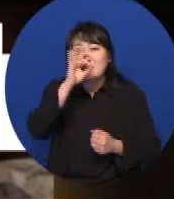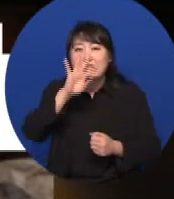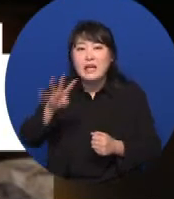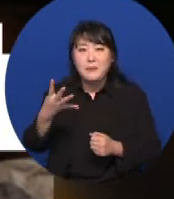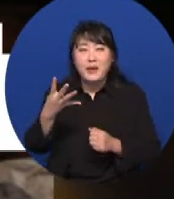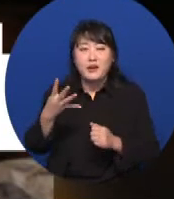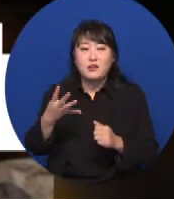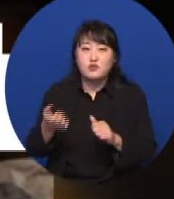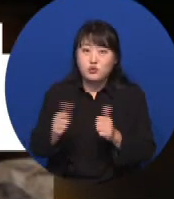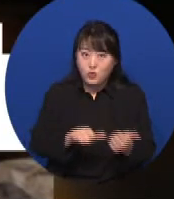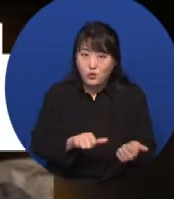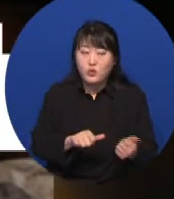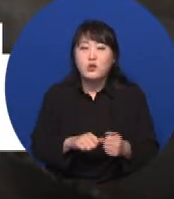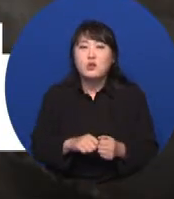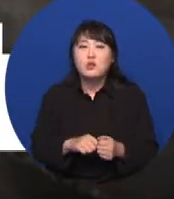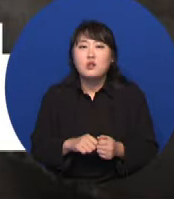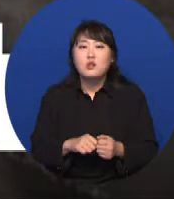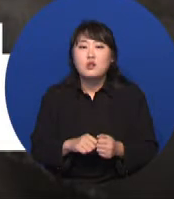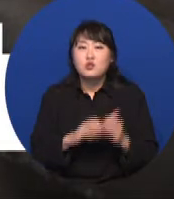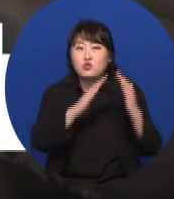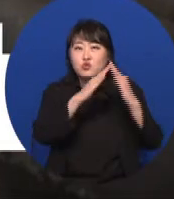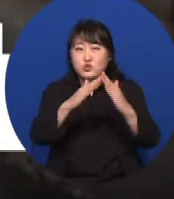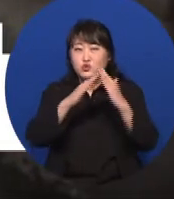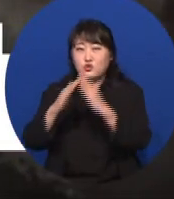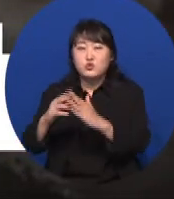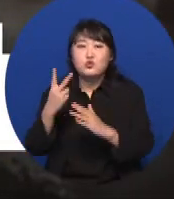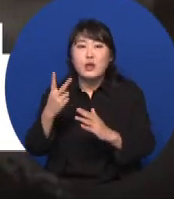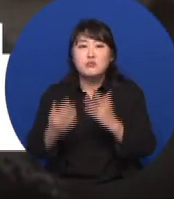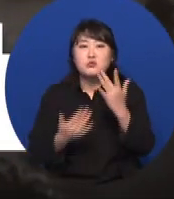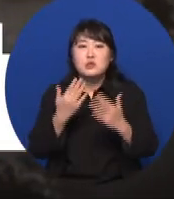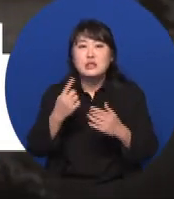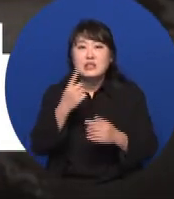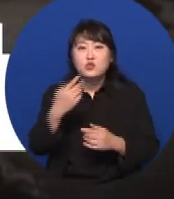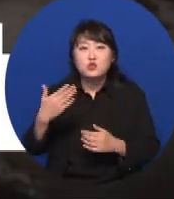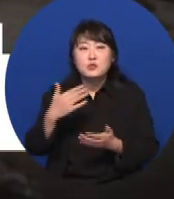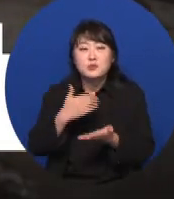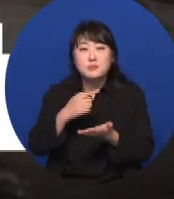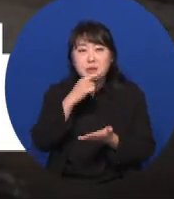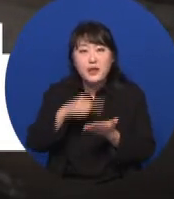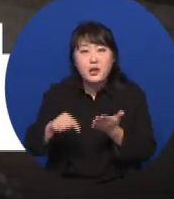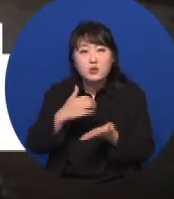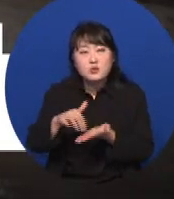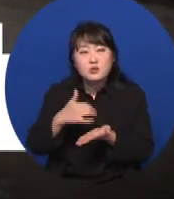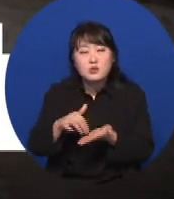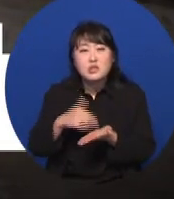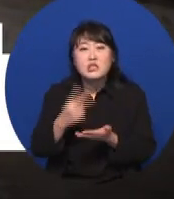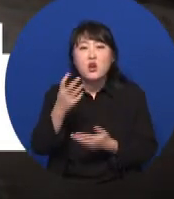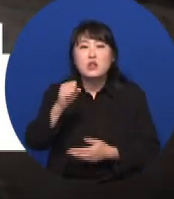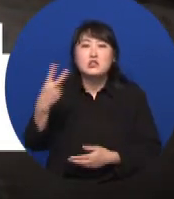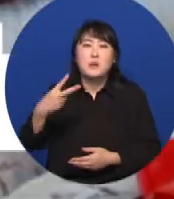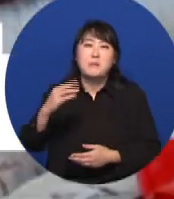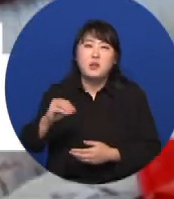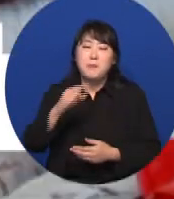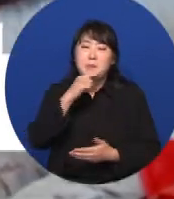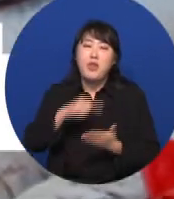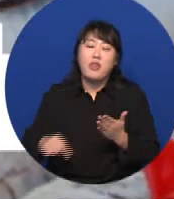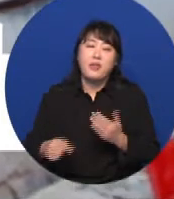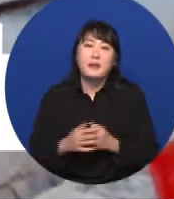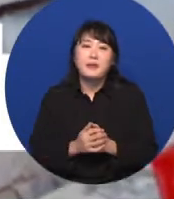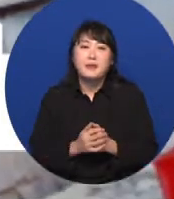마리가 폐사 하고 축사 2개 동이 불에 타 소방서 추산 2억 2천만 원의 재산피해가 발생했습니다